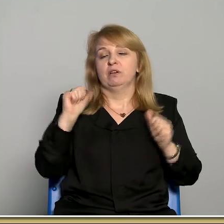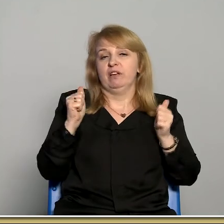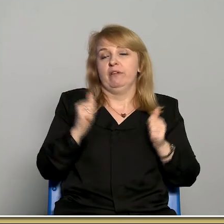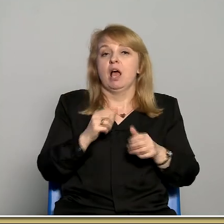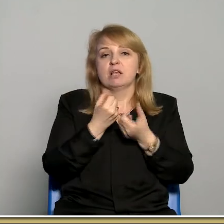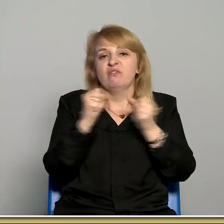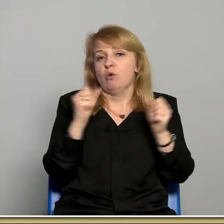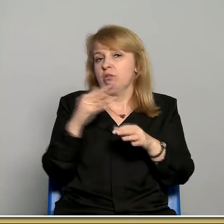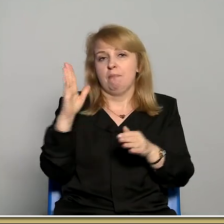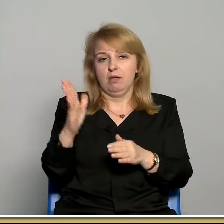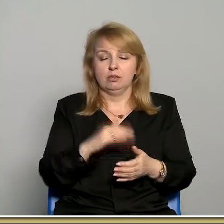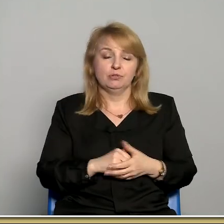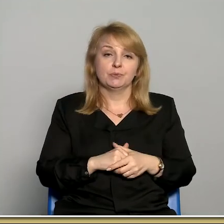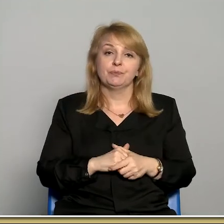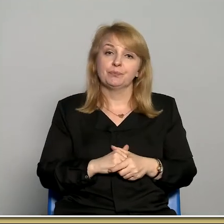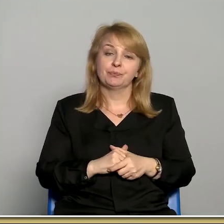z pracy.